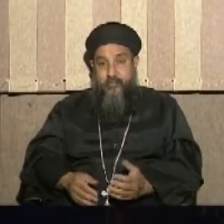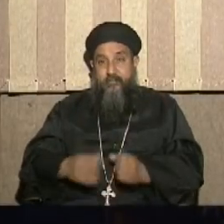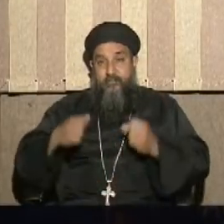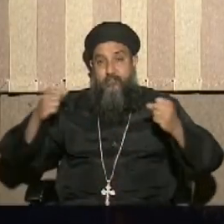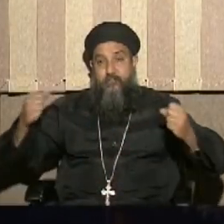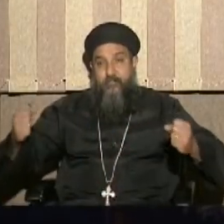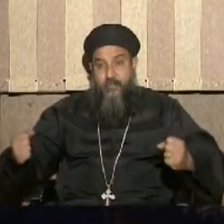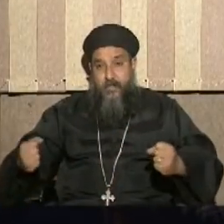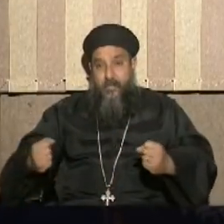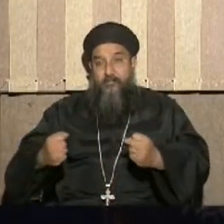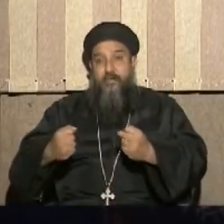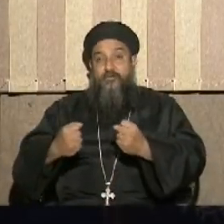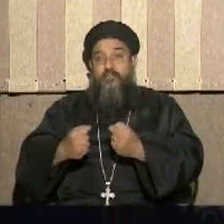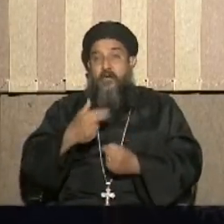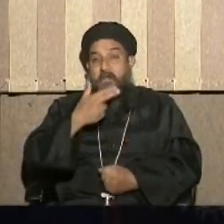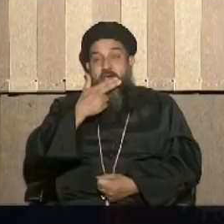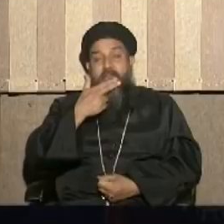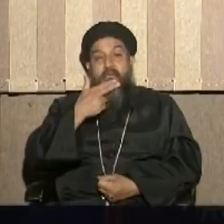احفظوا عفتكم،